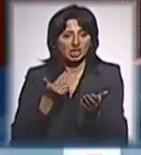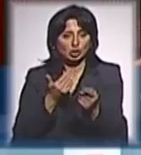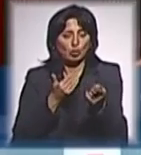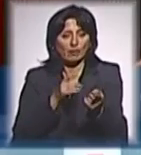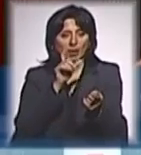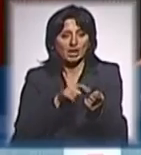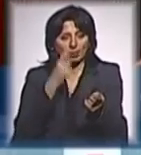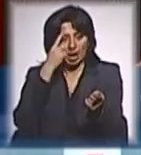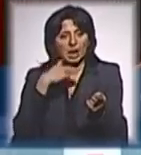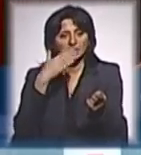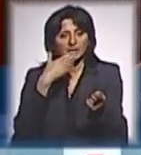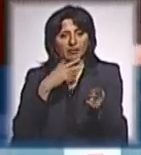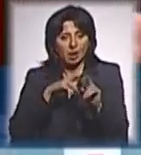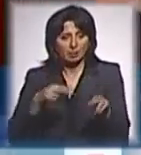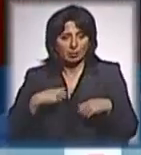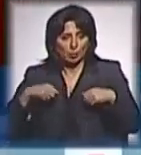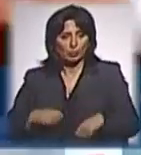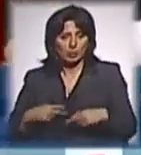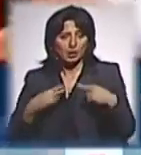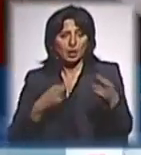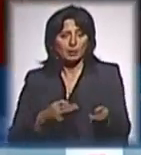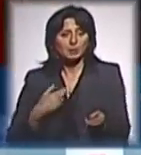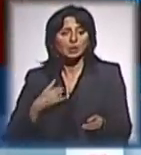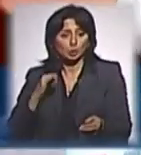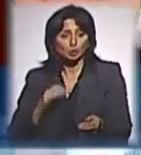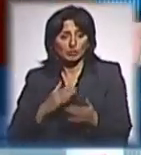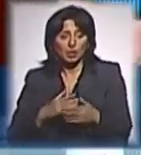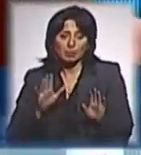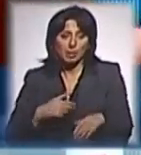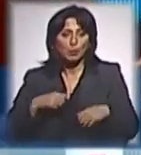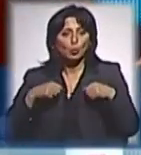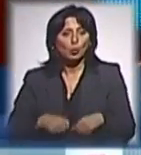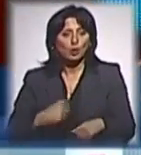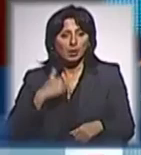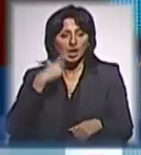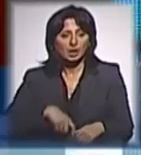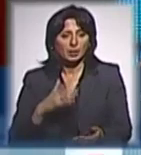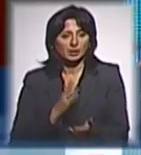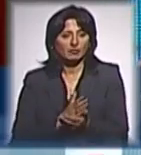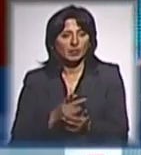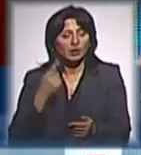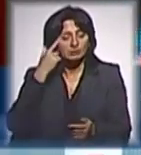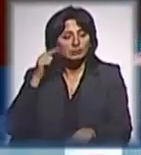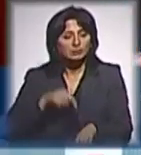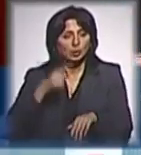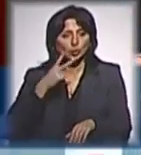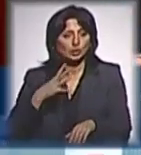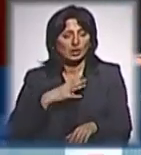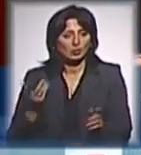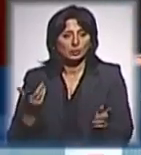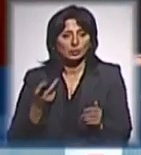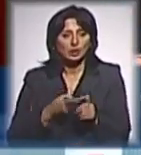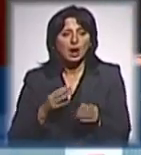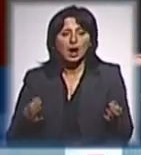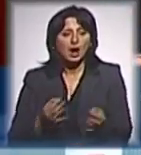და თავისი აზრი გამოთქვას, აი ესეთივე აზრი გვაქვს ჩვენ სუდებს და ჩვენ უარგისებს. ეს არის გასაცნობიერებელი და ამიტომაც